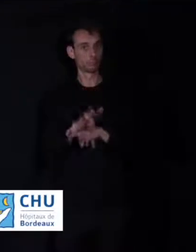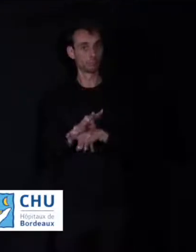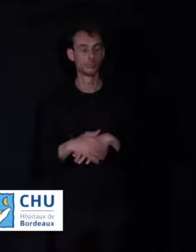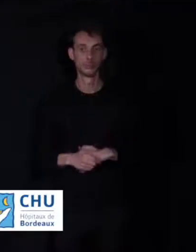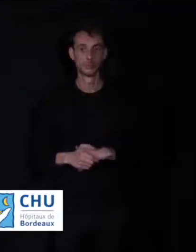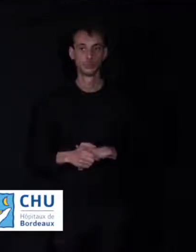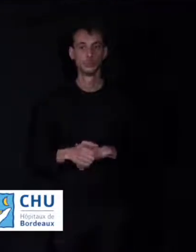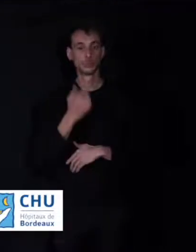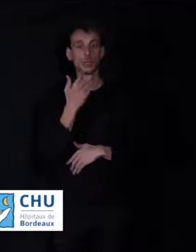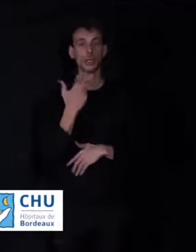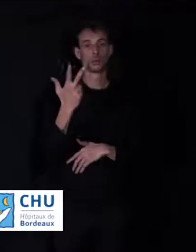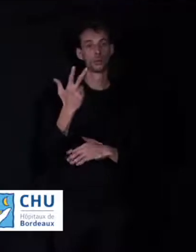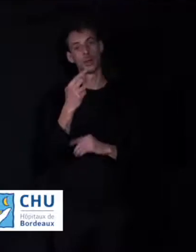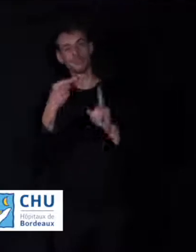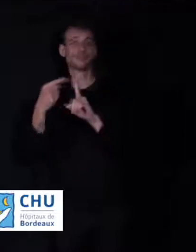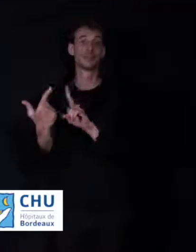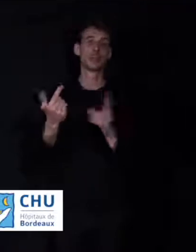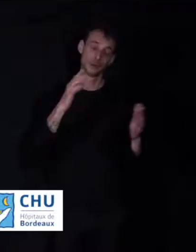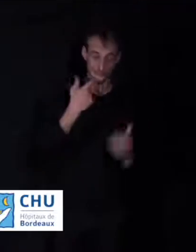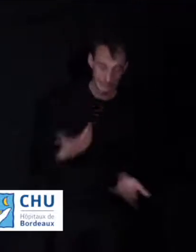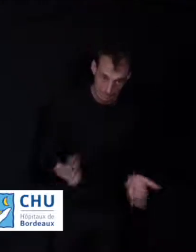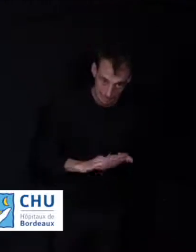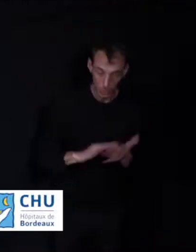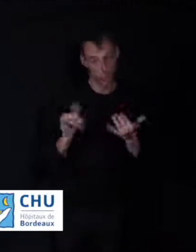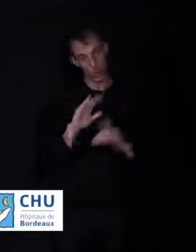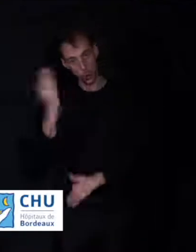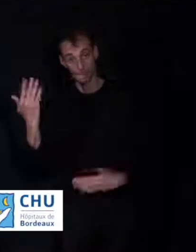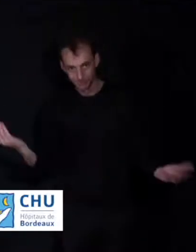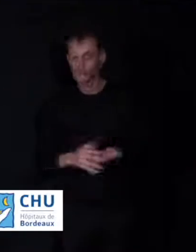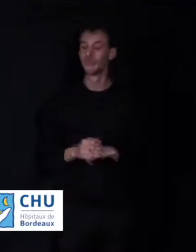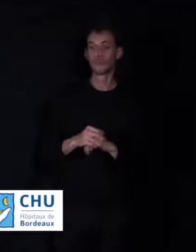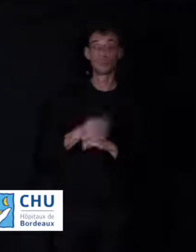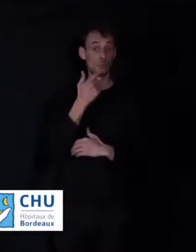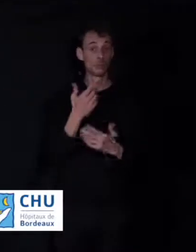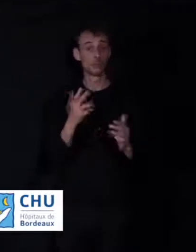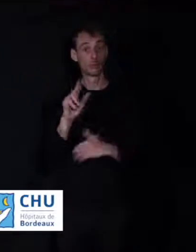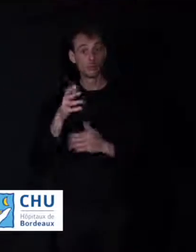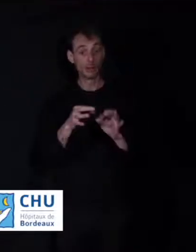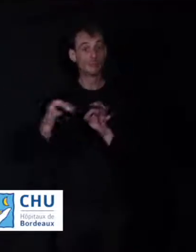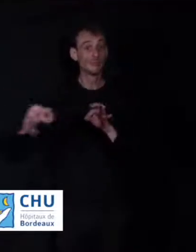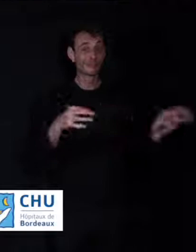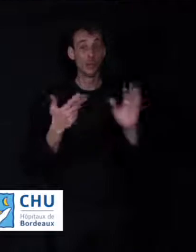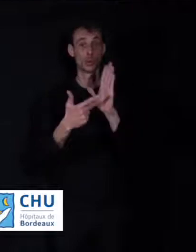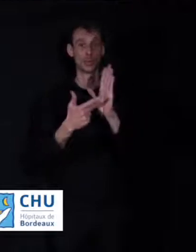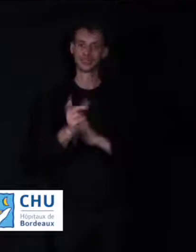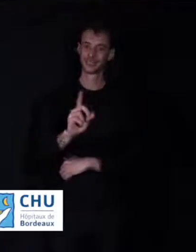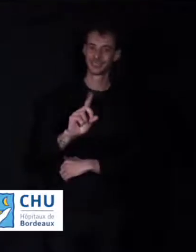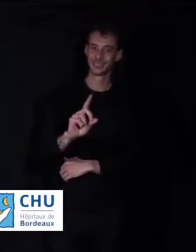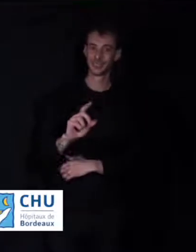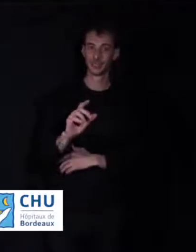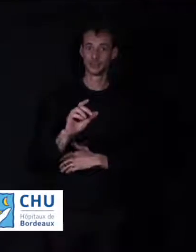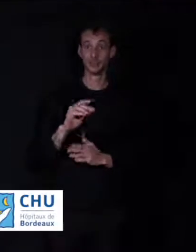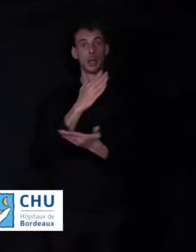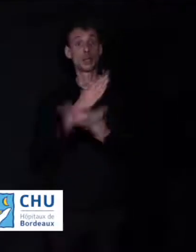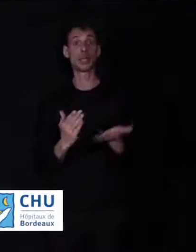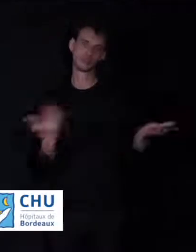1,5. Donc là, on passe aux chiffres et aux lettres. 1,5 fois 1000, donc on ne va plus contaminer 3000 personnes, mais 1500 personnes. Et